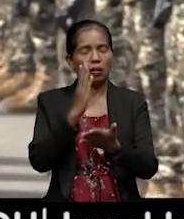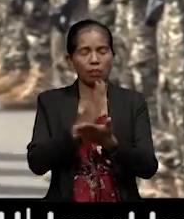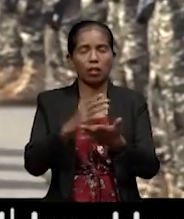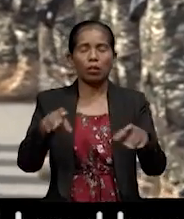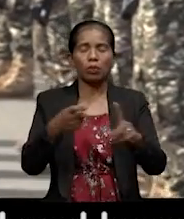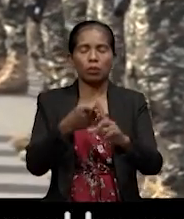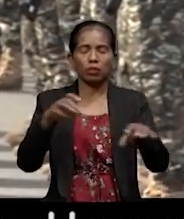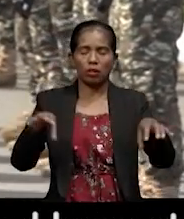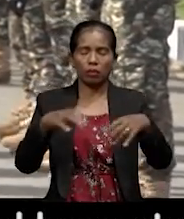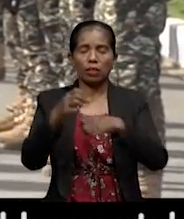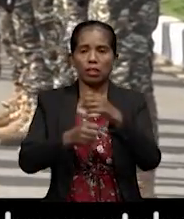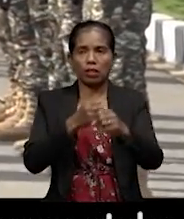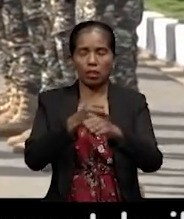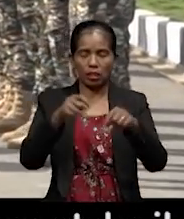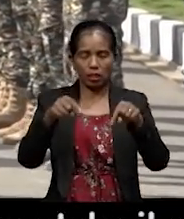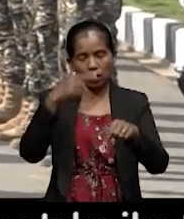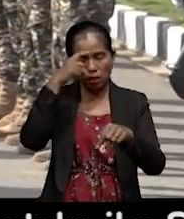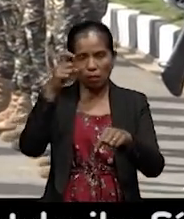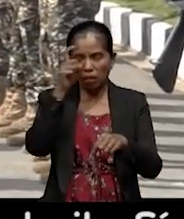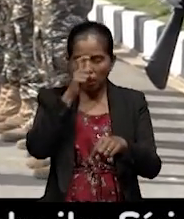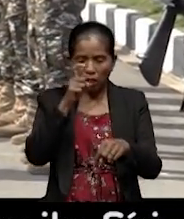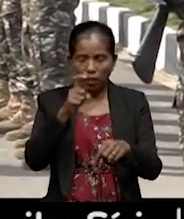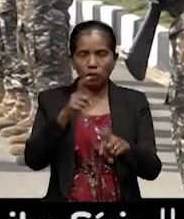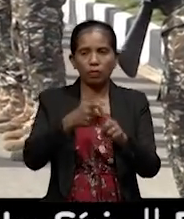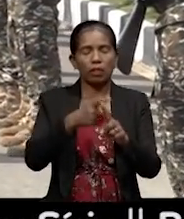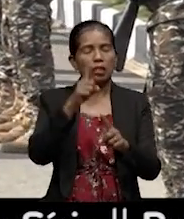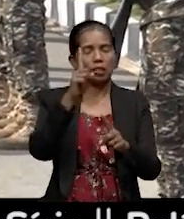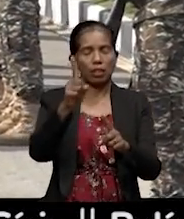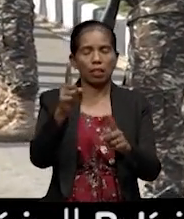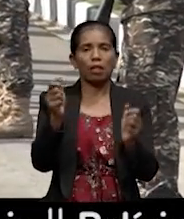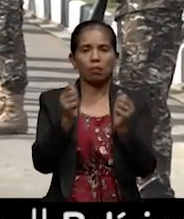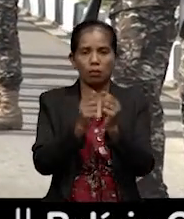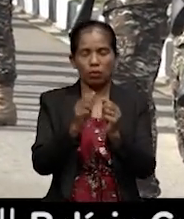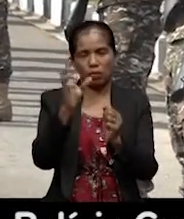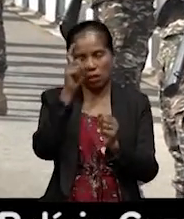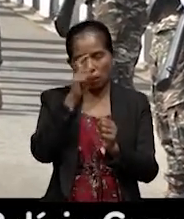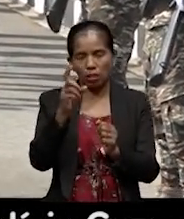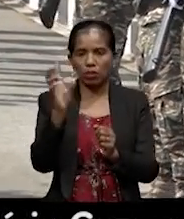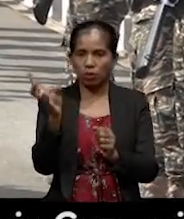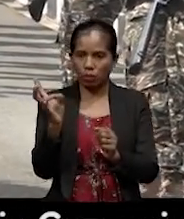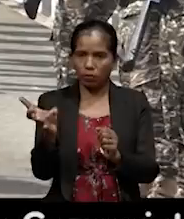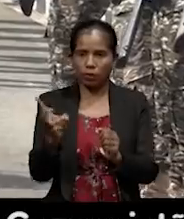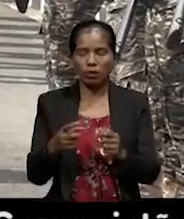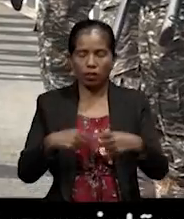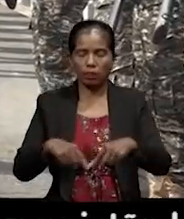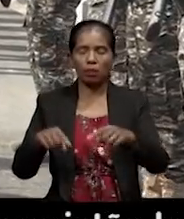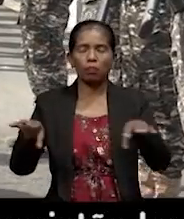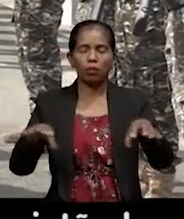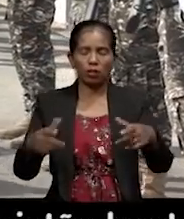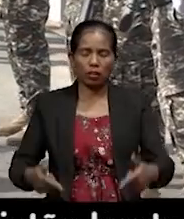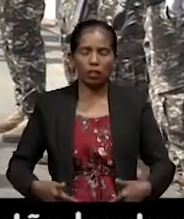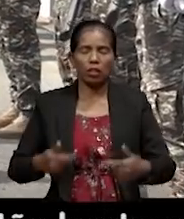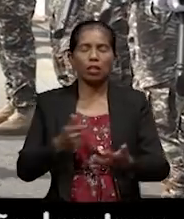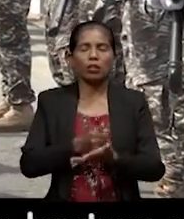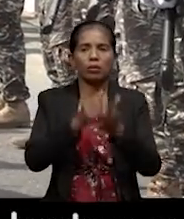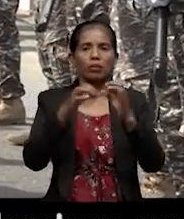ia tinen idane tamba idade heratan fulan ida tinjona hitu nulu. Tamba ne ler se fila ba vida civil hodi servi familia non ni